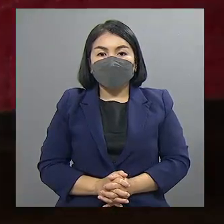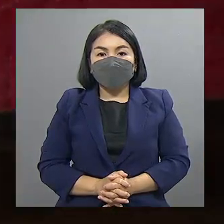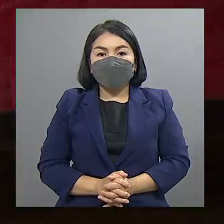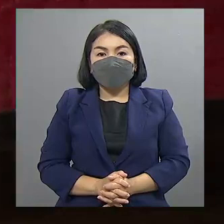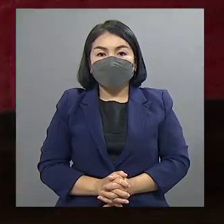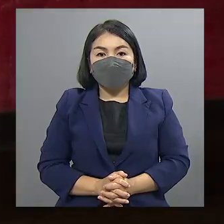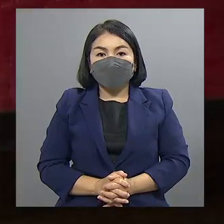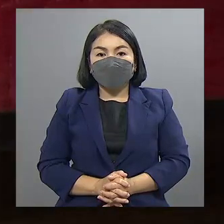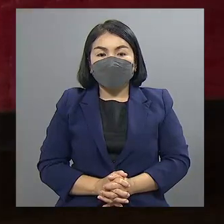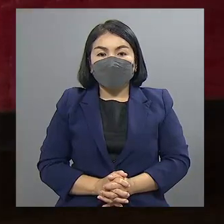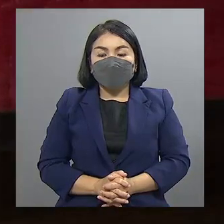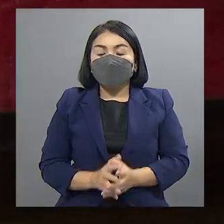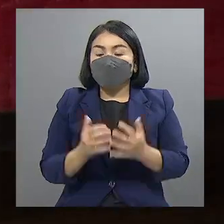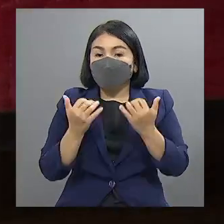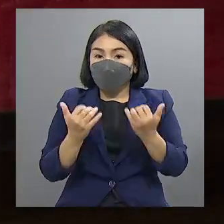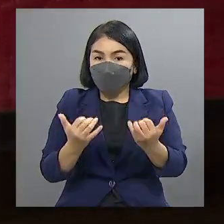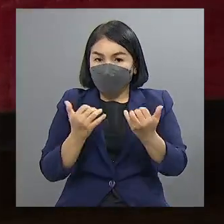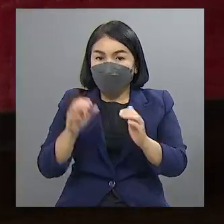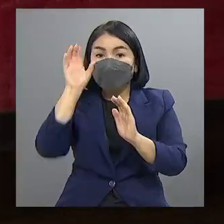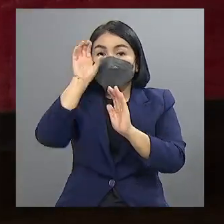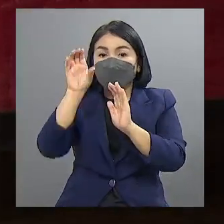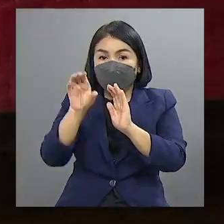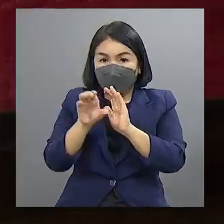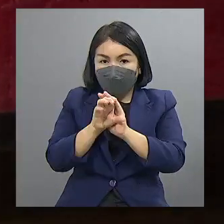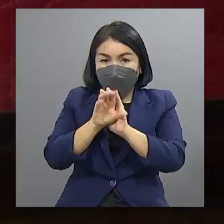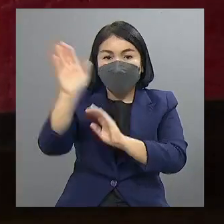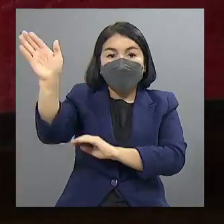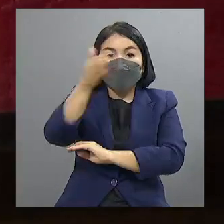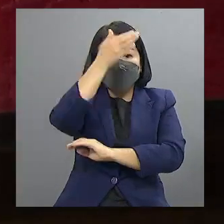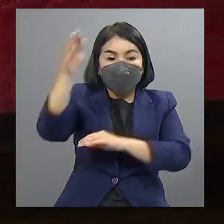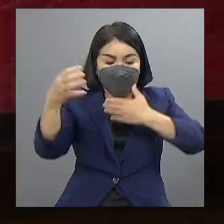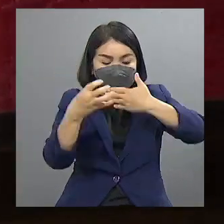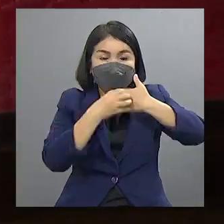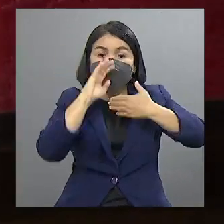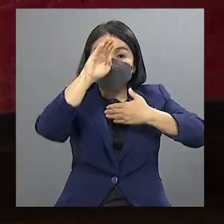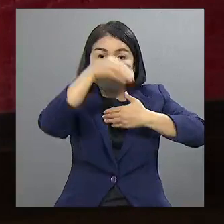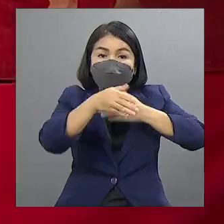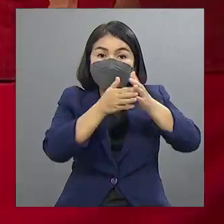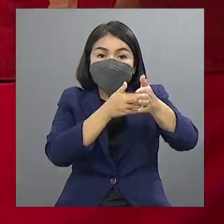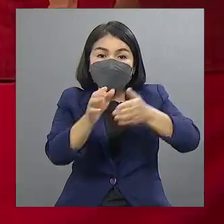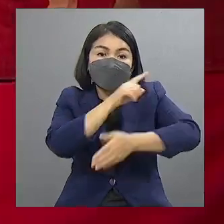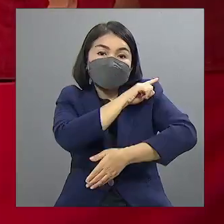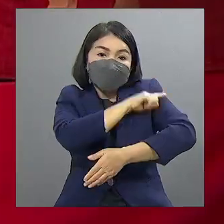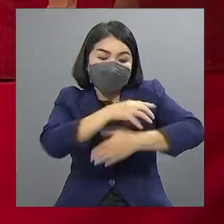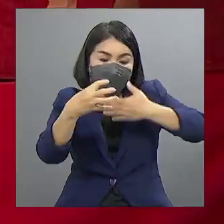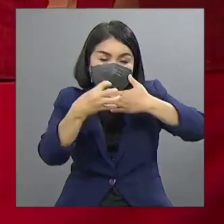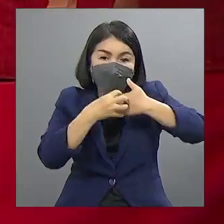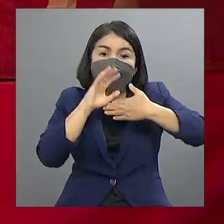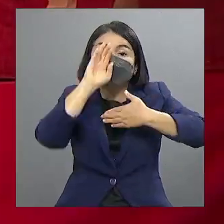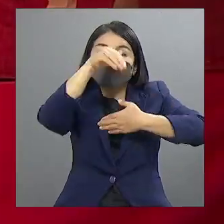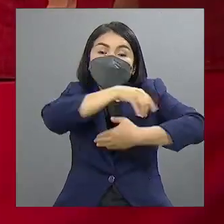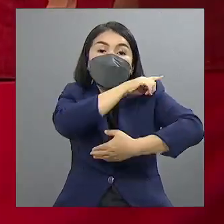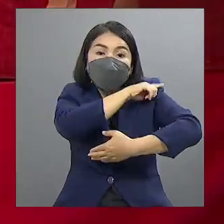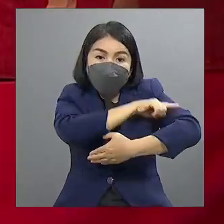ครับในส่วนของธงช้างเผือกนะครับที่เป็นลักษณะคือช้างขาวเราเรียกว่าช้างเผือกปล่อยหรือช้างเผือกเปล่าเนี่ยนะครับ